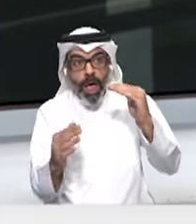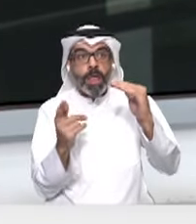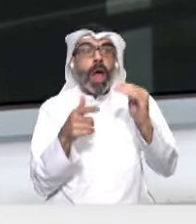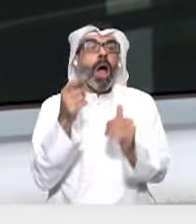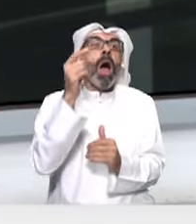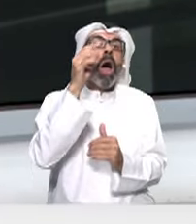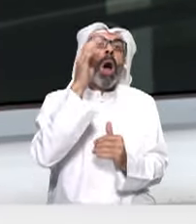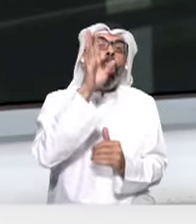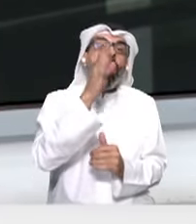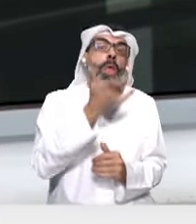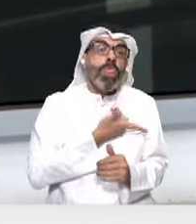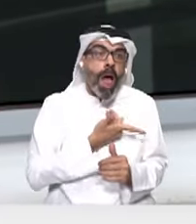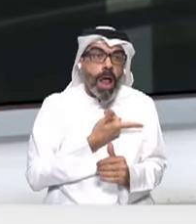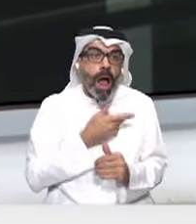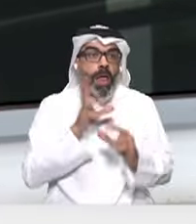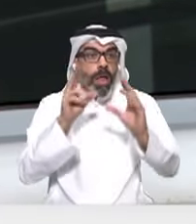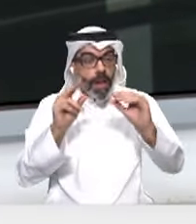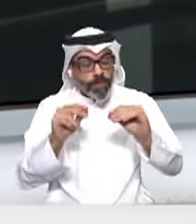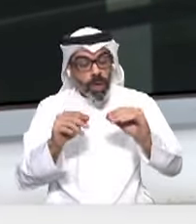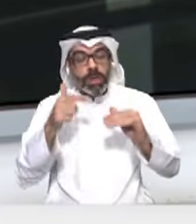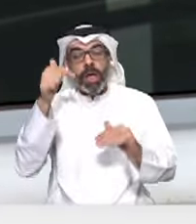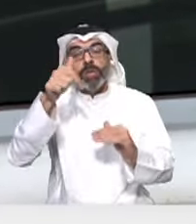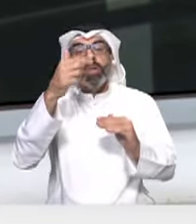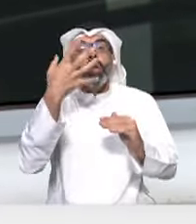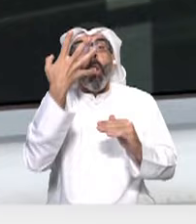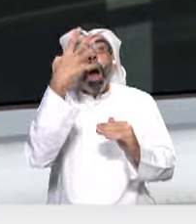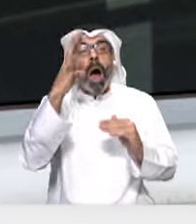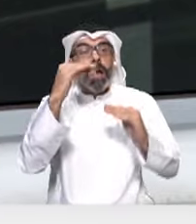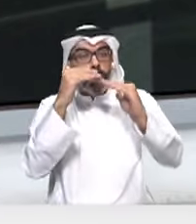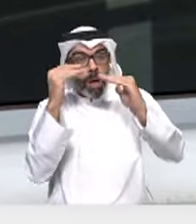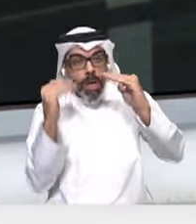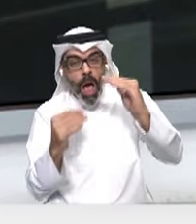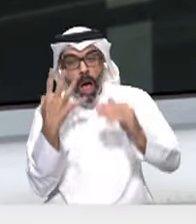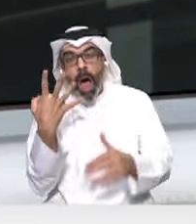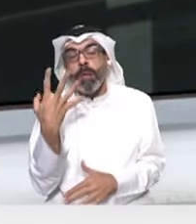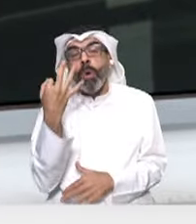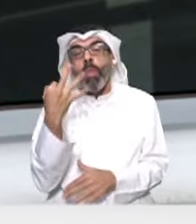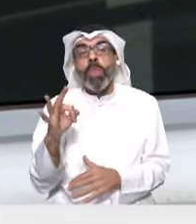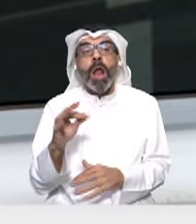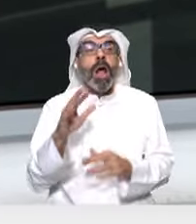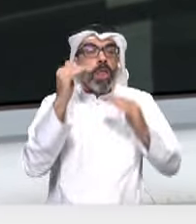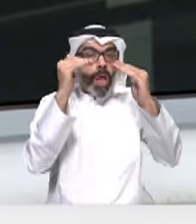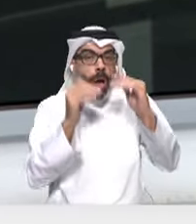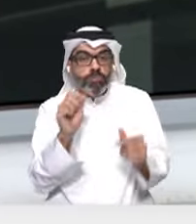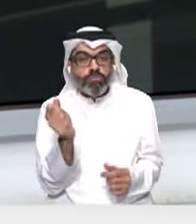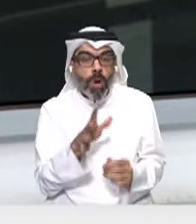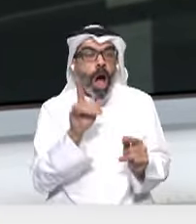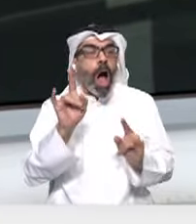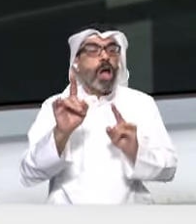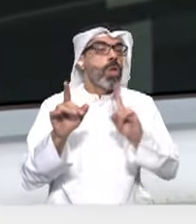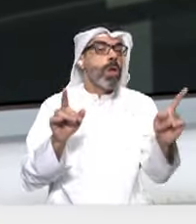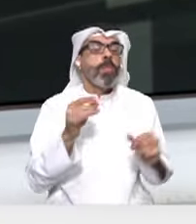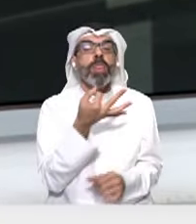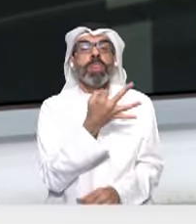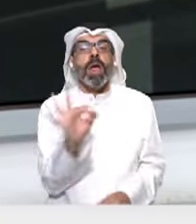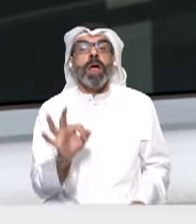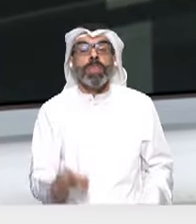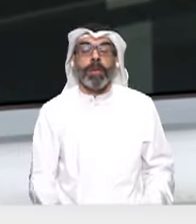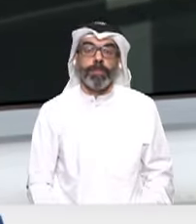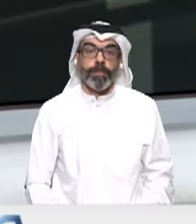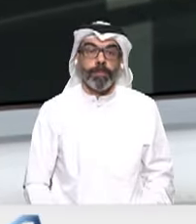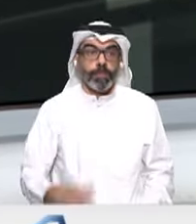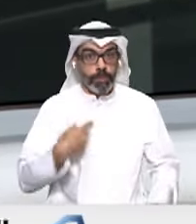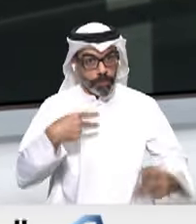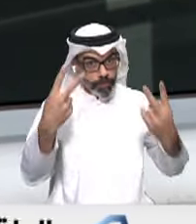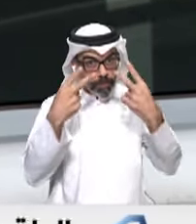الى 30 في يوم الاثنين وايضا من 10 الى 30 في يوم الثلاثاء والعظمى 46 والصغرى 34 درجه مئويه اعزائي